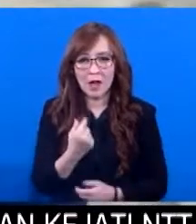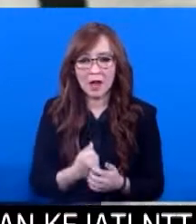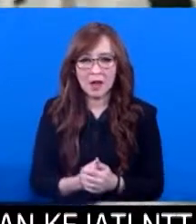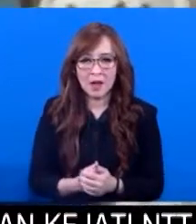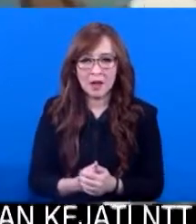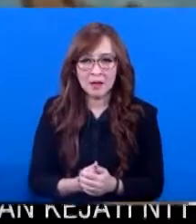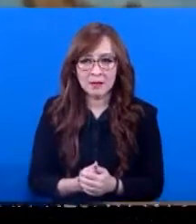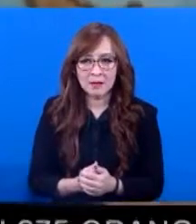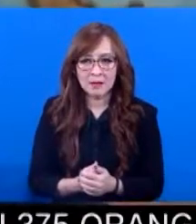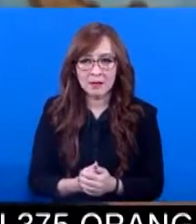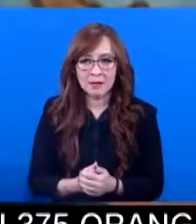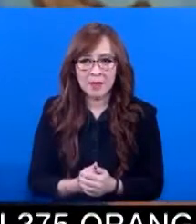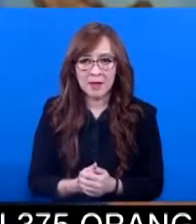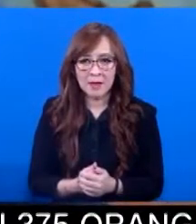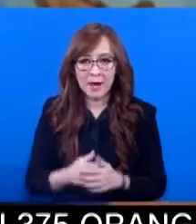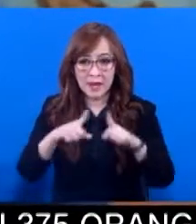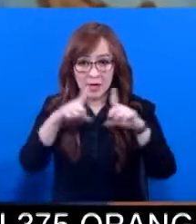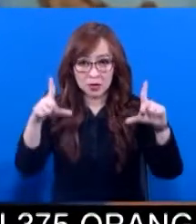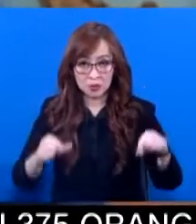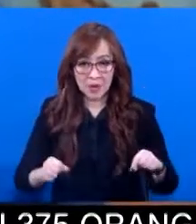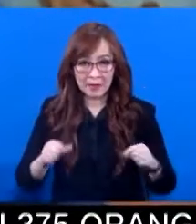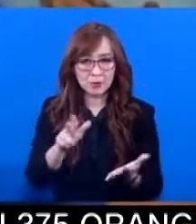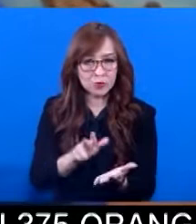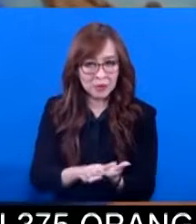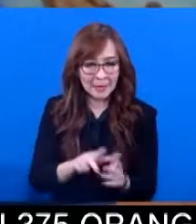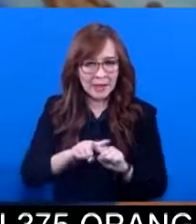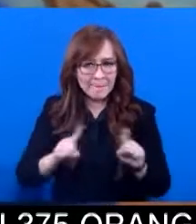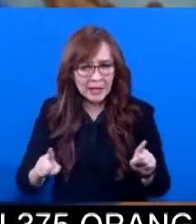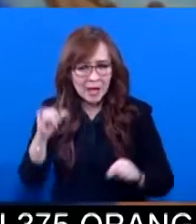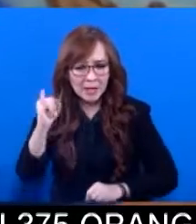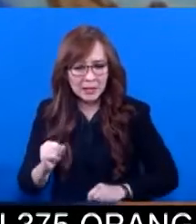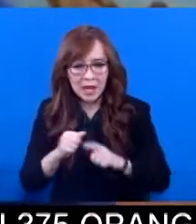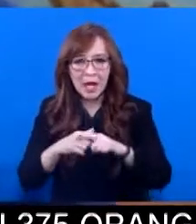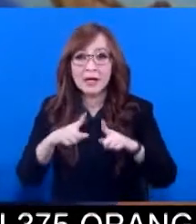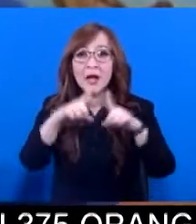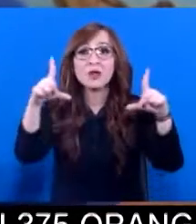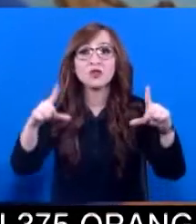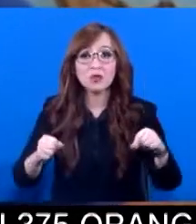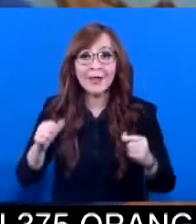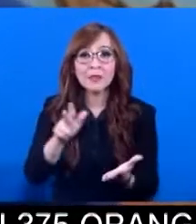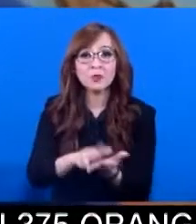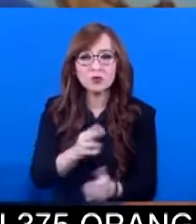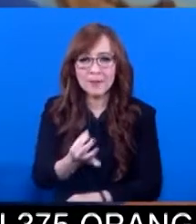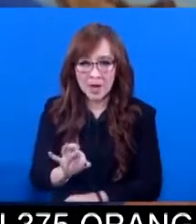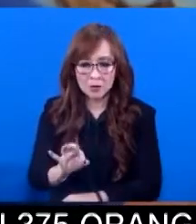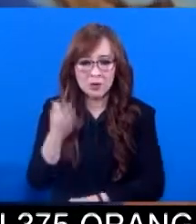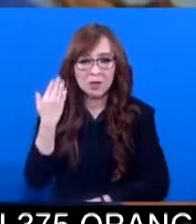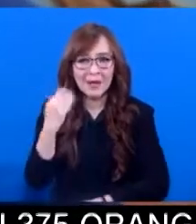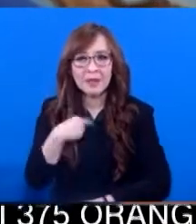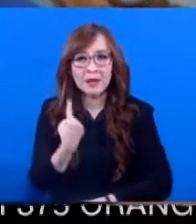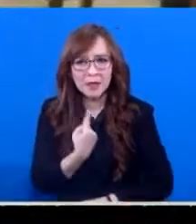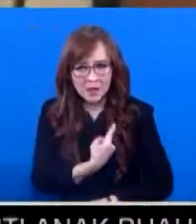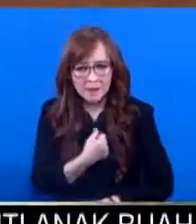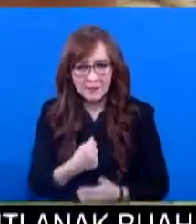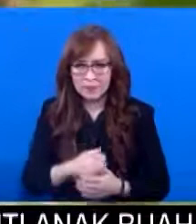namun ada lagi SK yang terbaru. Itu makanya memang kemarin kami sudah melakukan solusi center, namun tidak ada